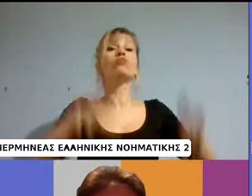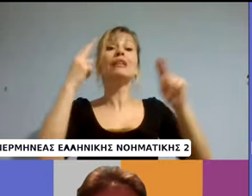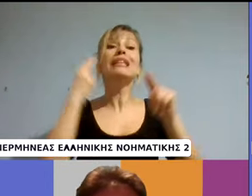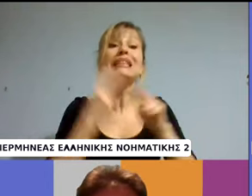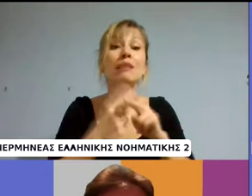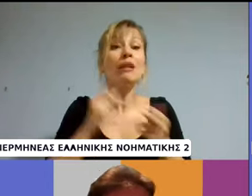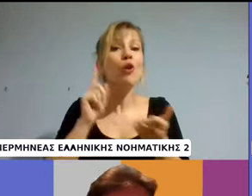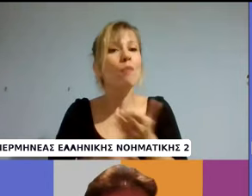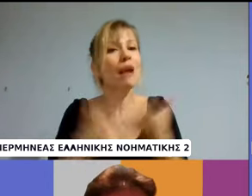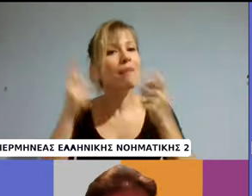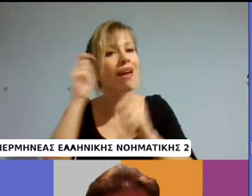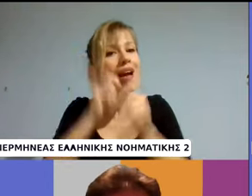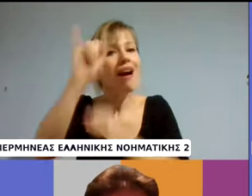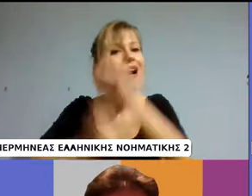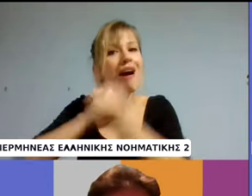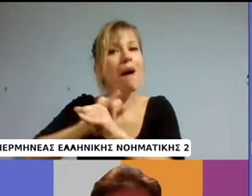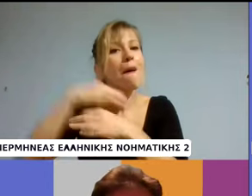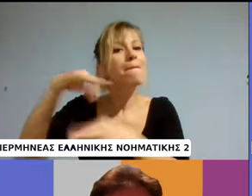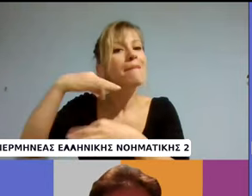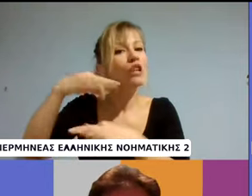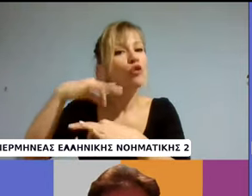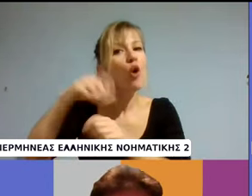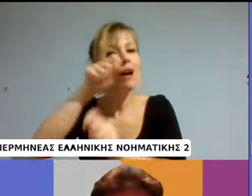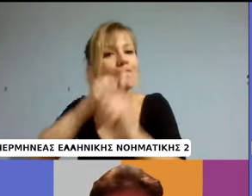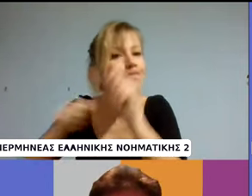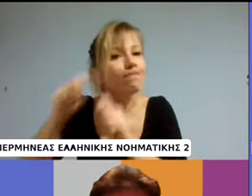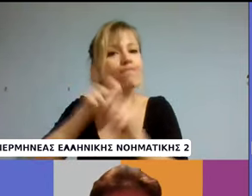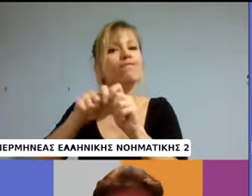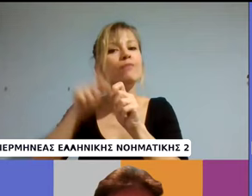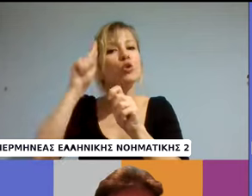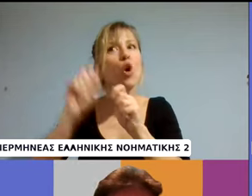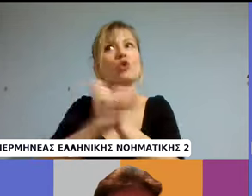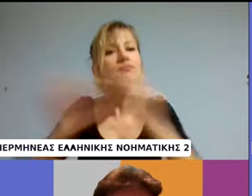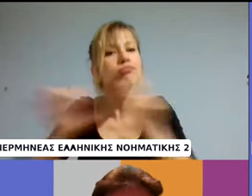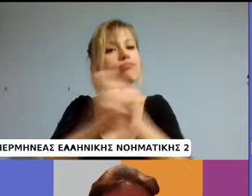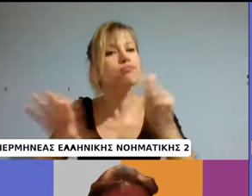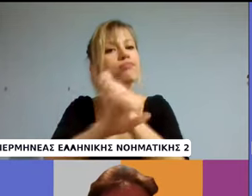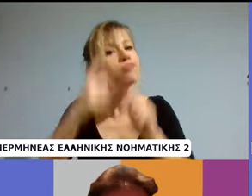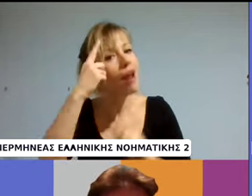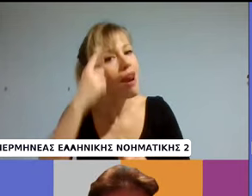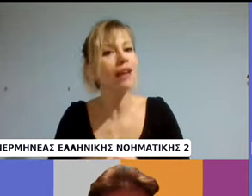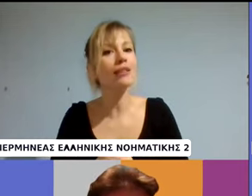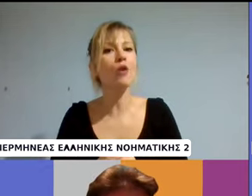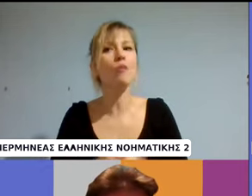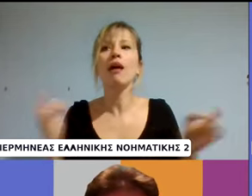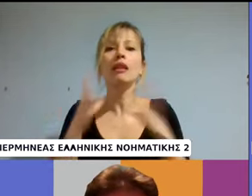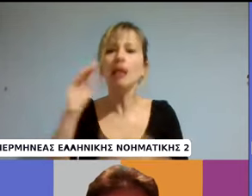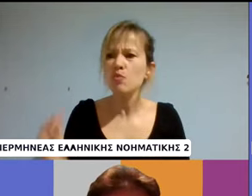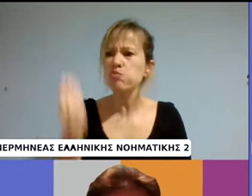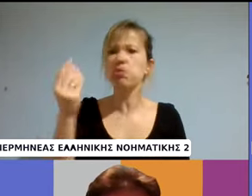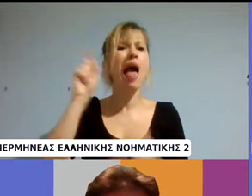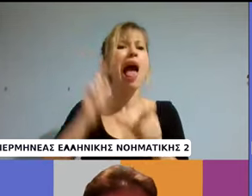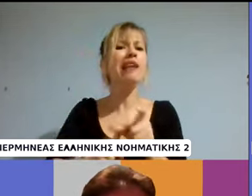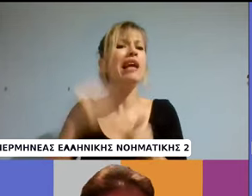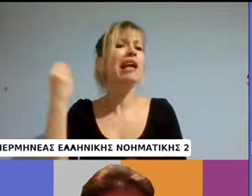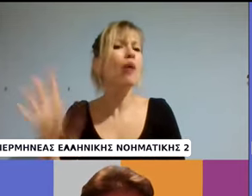μια πλατφόρμα στην οποία ίσως μπορεί να δημιουργηθεί που εμφανίζονται κάποιοι κακοπληρωτές ή κάποιοι οι οποίοι έχουν μια